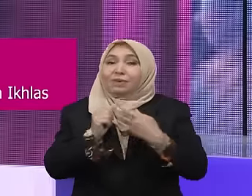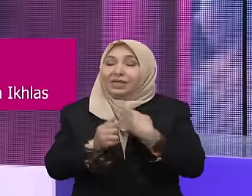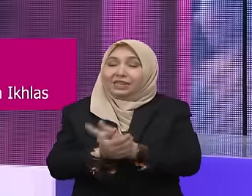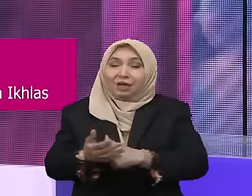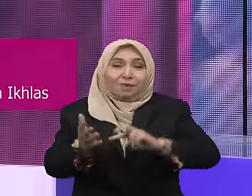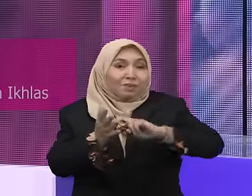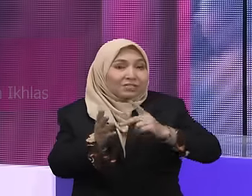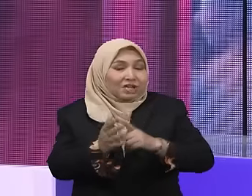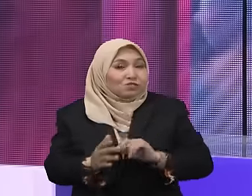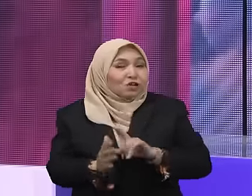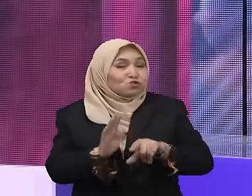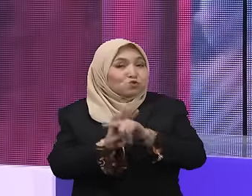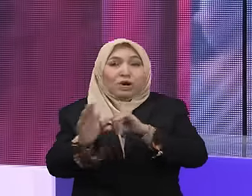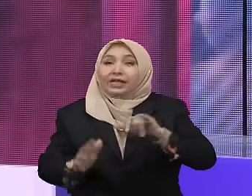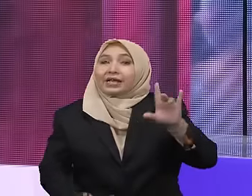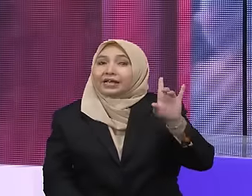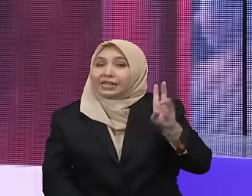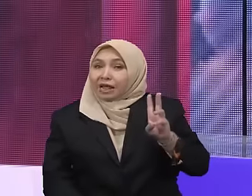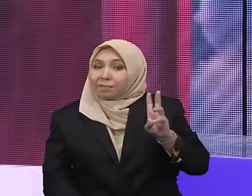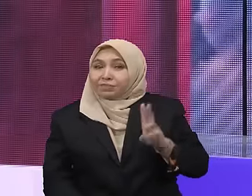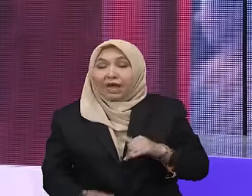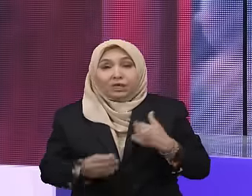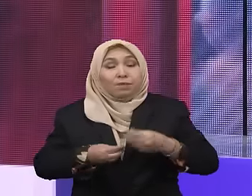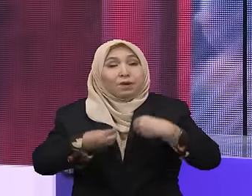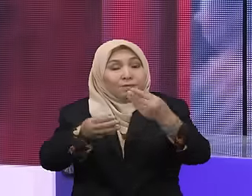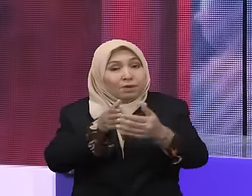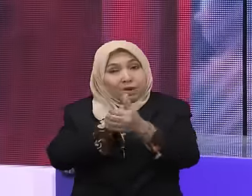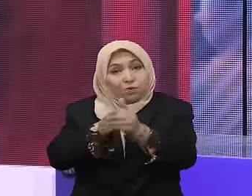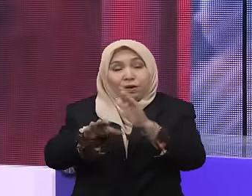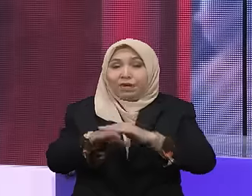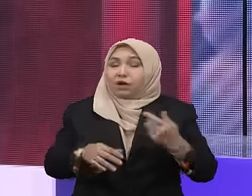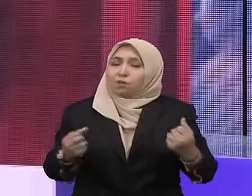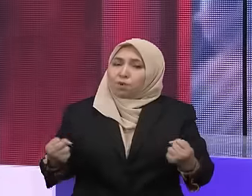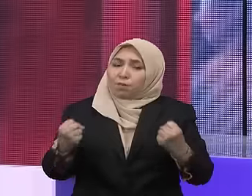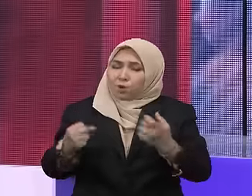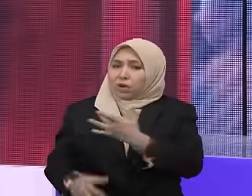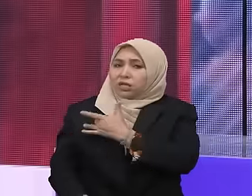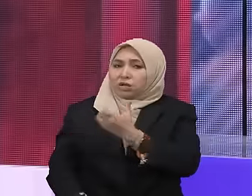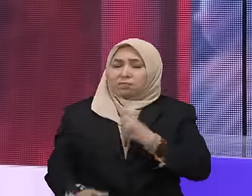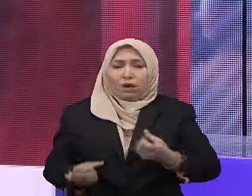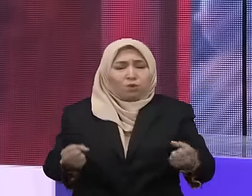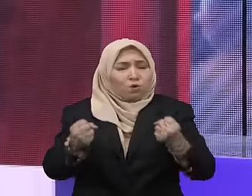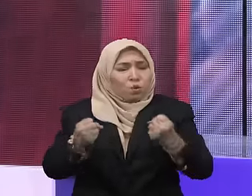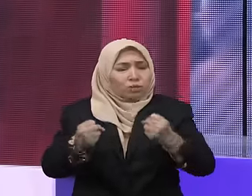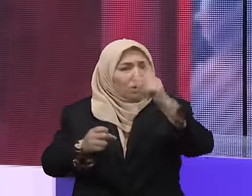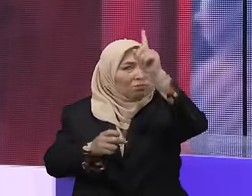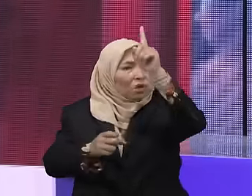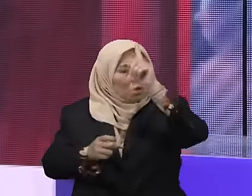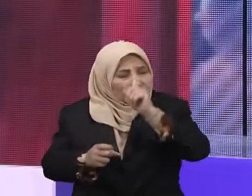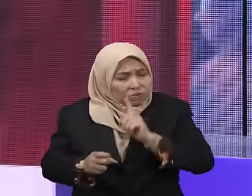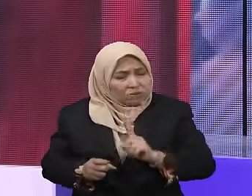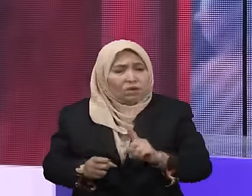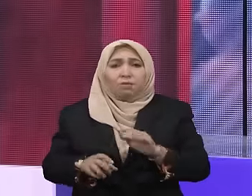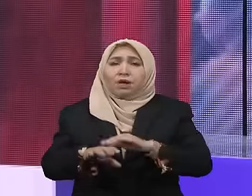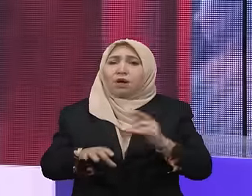memaknai kepada surah yang ke-6 ini, di mana ia memberikan panduan untuk menguatkan iman, menguatkan ketauhidan kita kepada Allah Subhanahu Wa